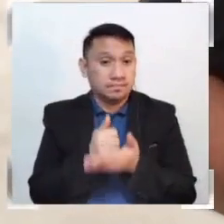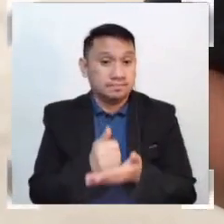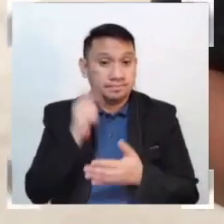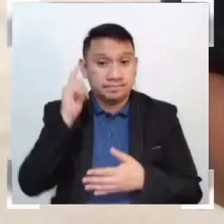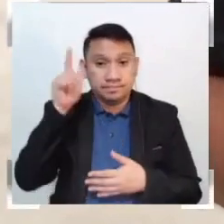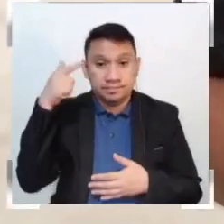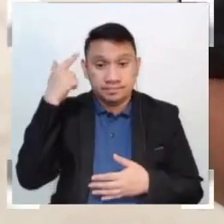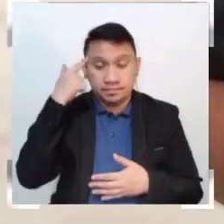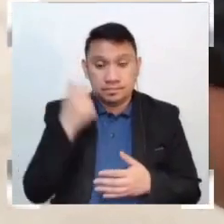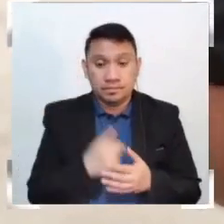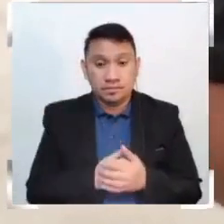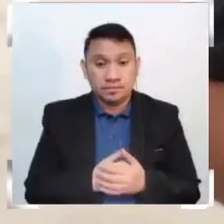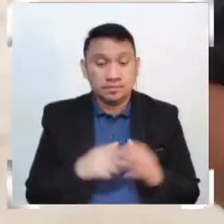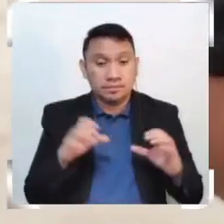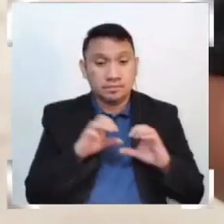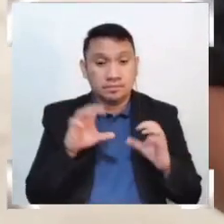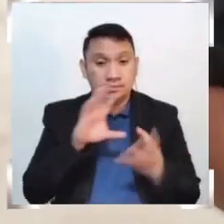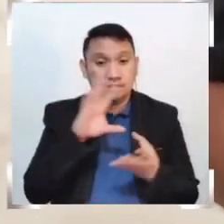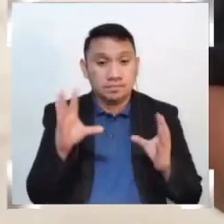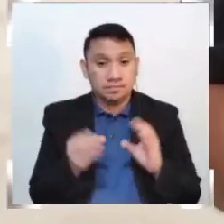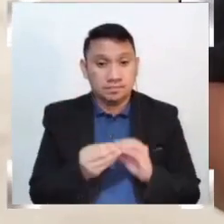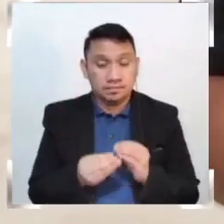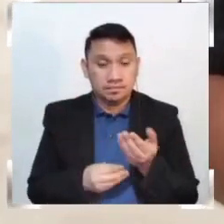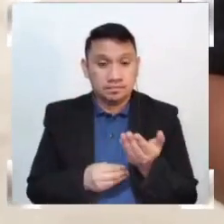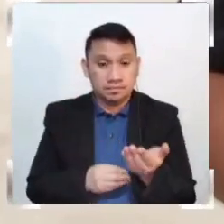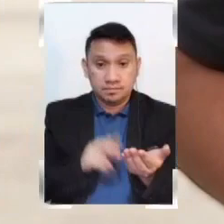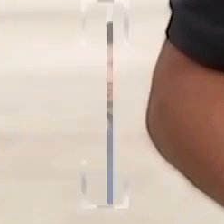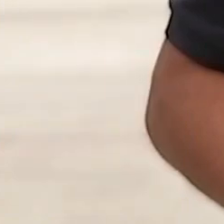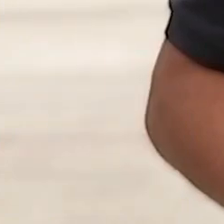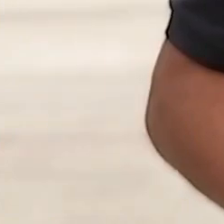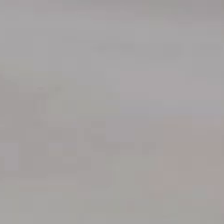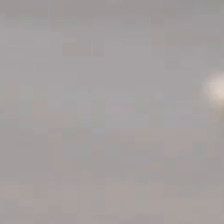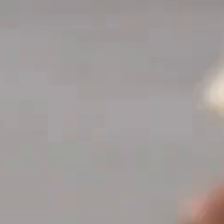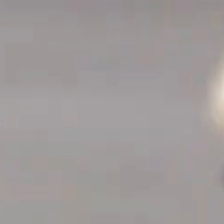Para sa GMA Integrated News, Cedric Castillo ang inyong saksi.